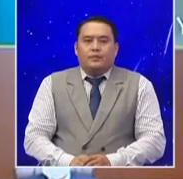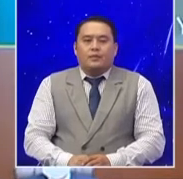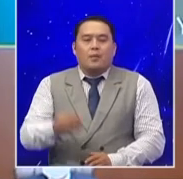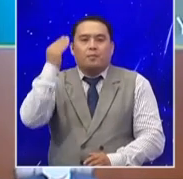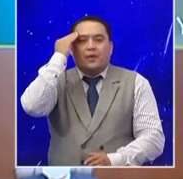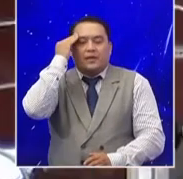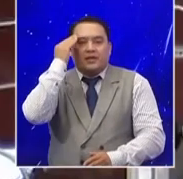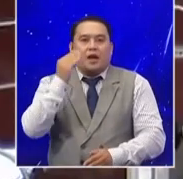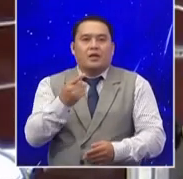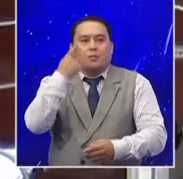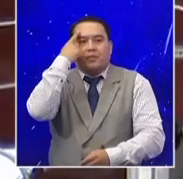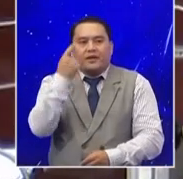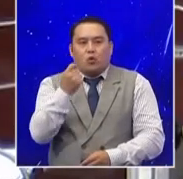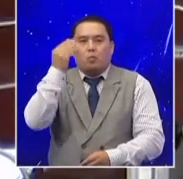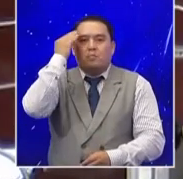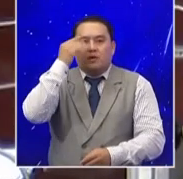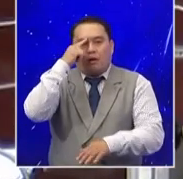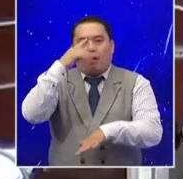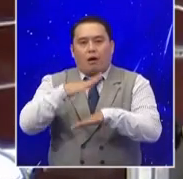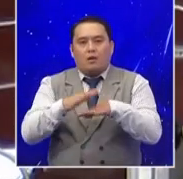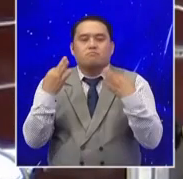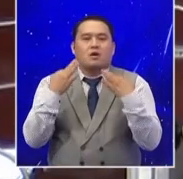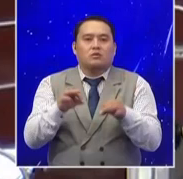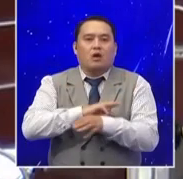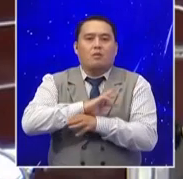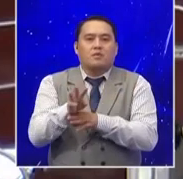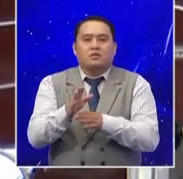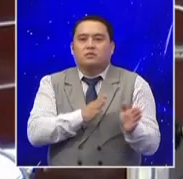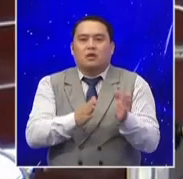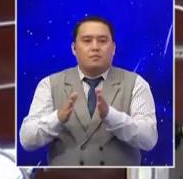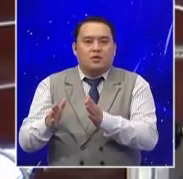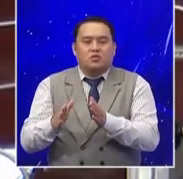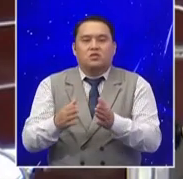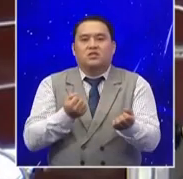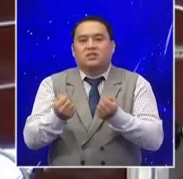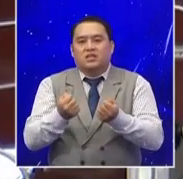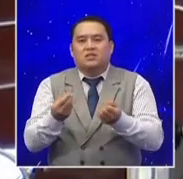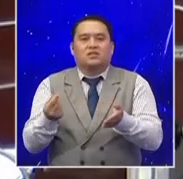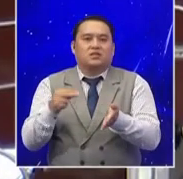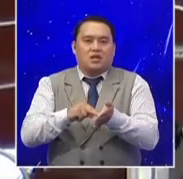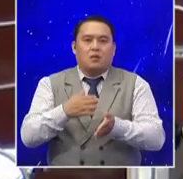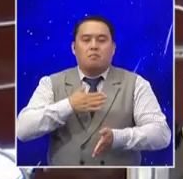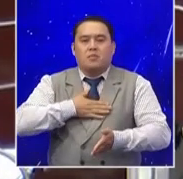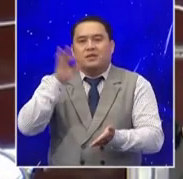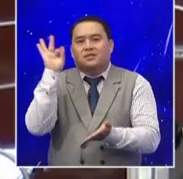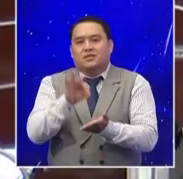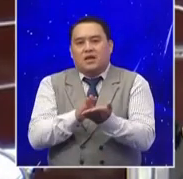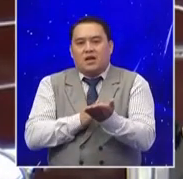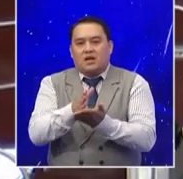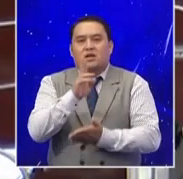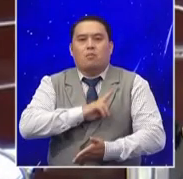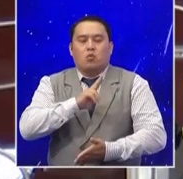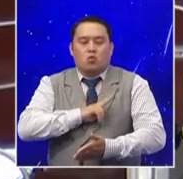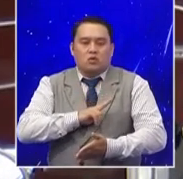Принятие своевременных предупредительных мер акиматами позволит обеспечить стабилизацию и сдерживание цен. Мы целенаправленно работаем